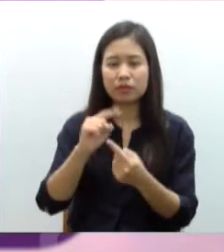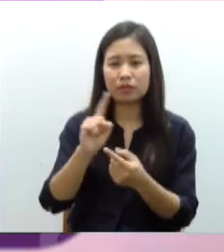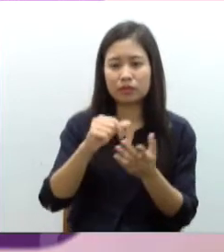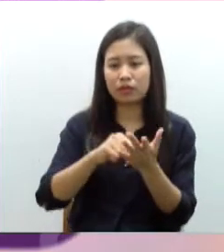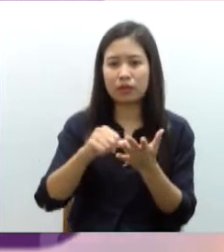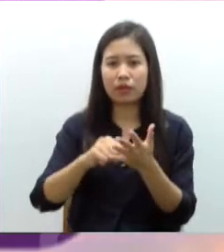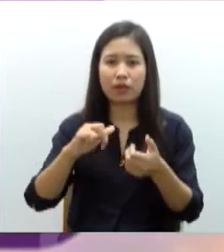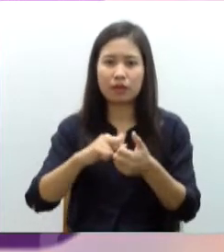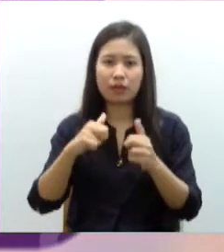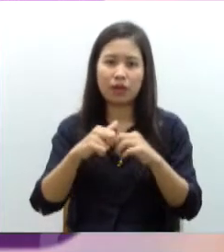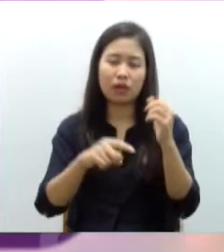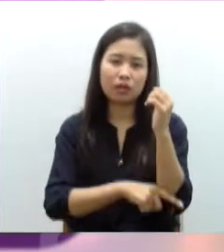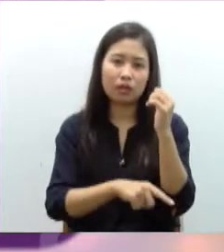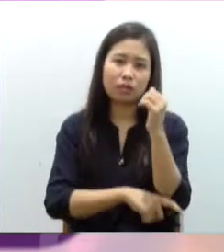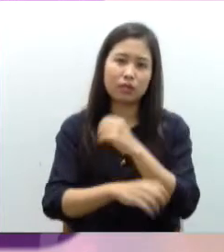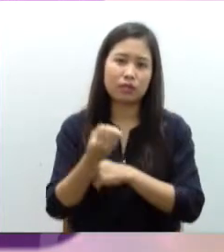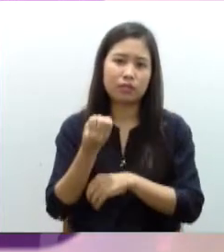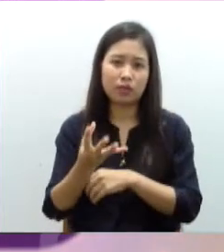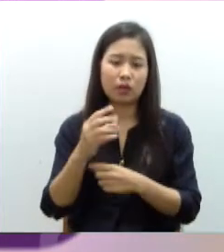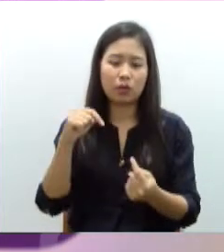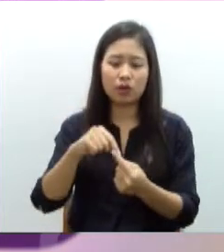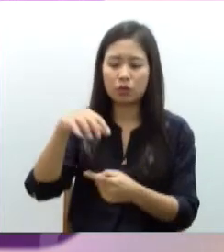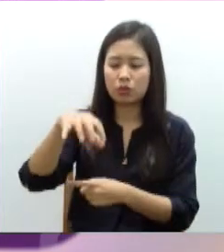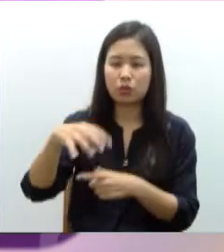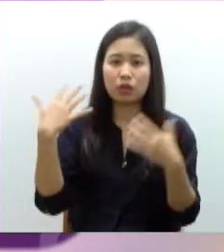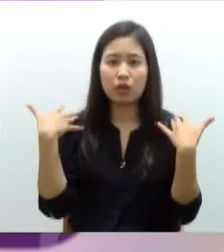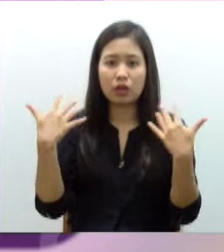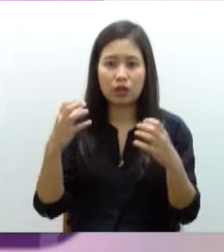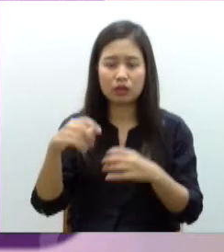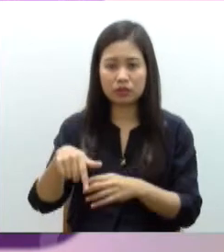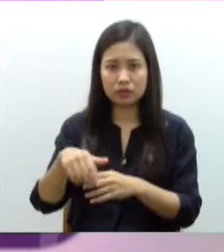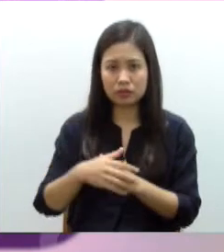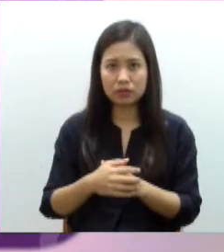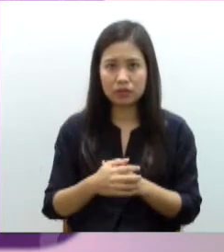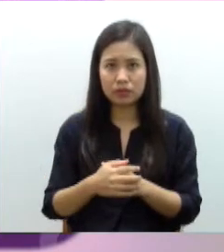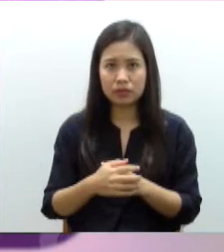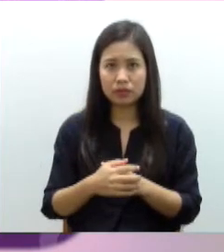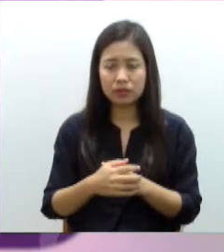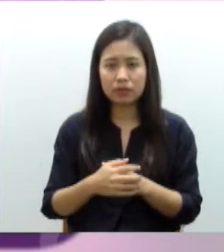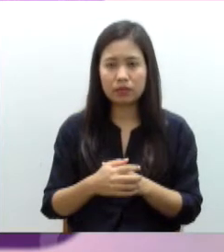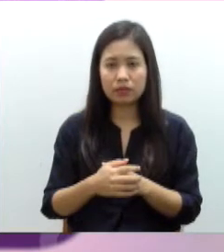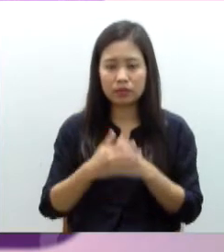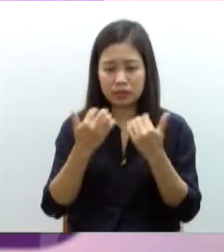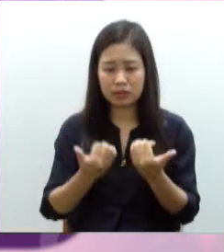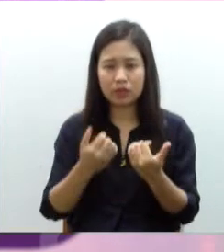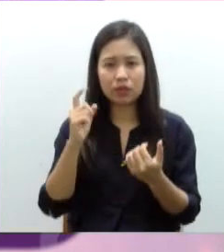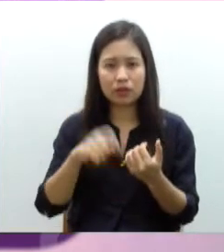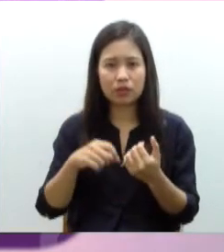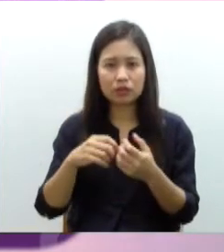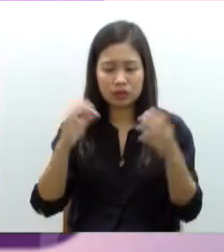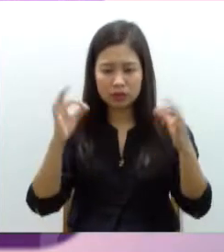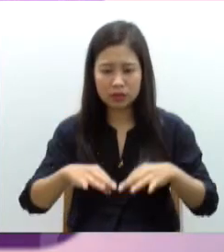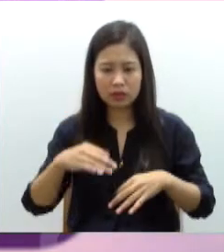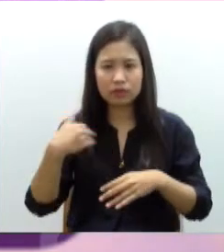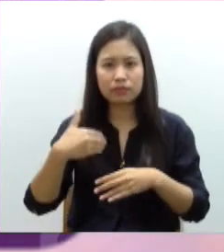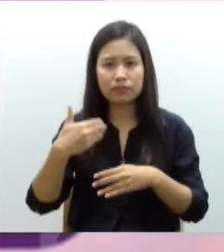ริตซึ่งจะมีแทบทุกหน่วยงานนะครับซึ่งในส่วนนี้ก็ต้องเป็นส่วนที่เราต้องมานั่งปรับปรุงแก้ไขกับทุกหน่วยงาน